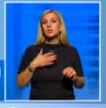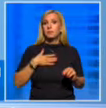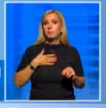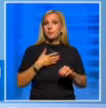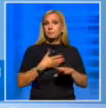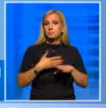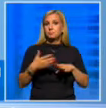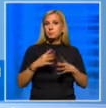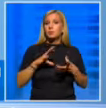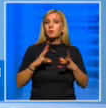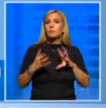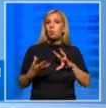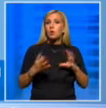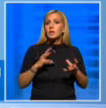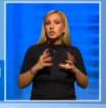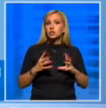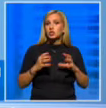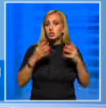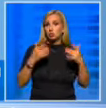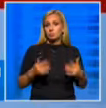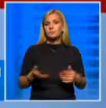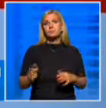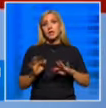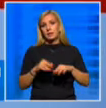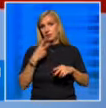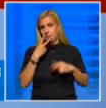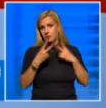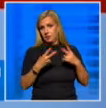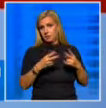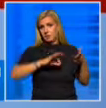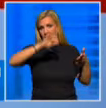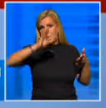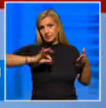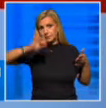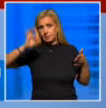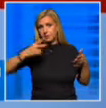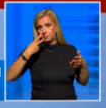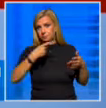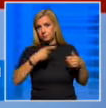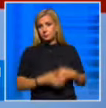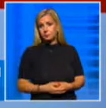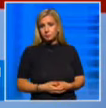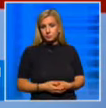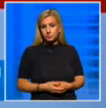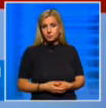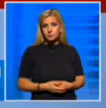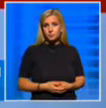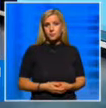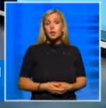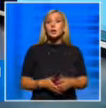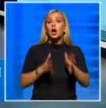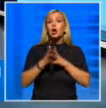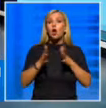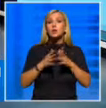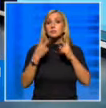от самите резултати, разделено е. Хайде да ги видим и да ги прочетем заедно с вас и да ни кажете и изводите какви са. Зрителите